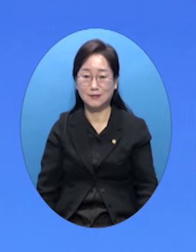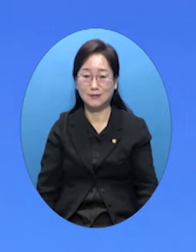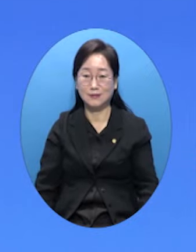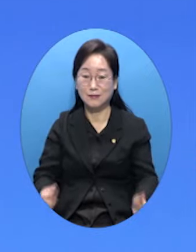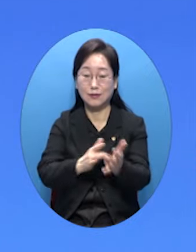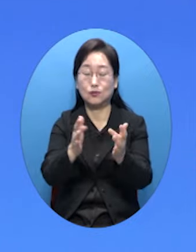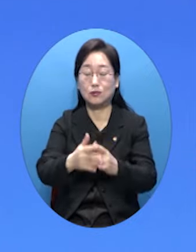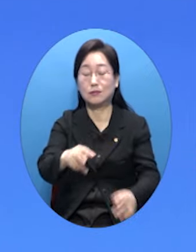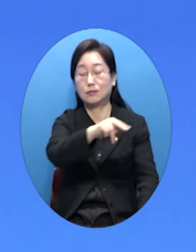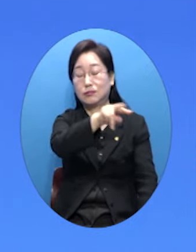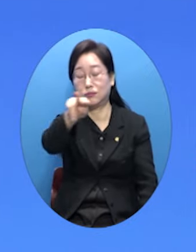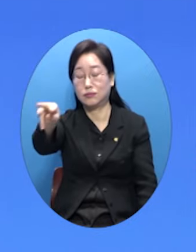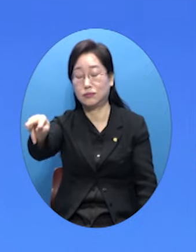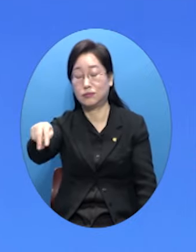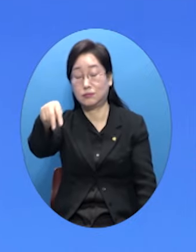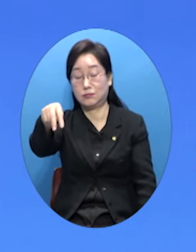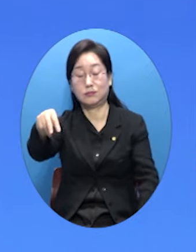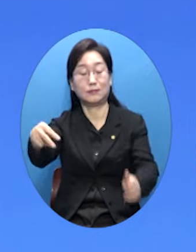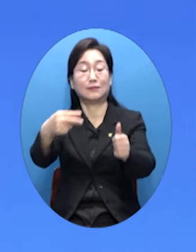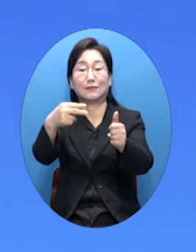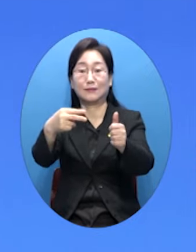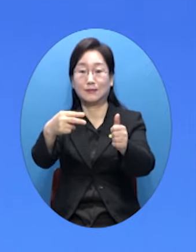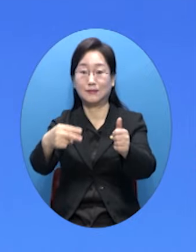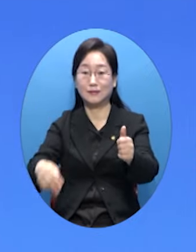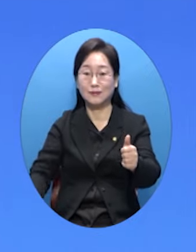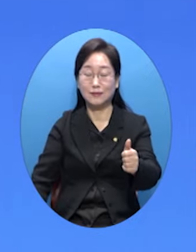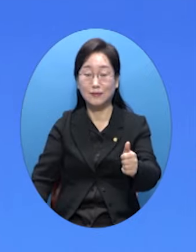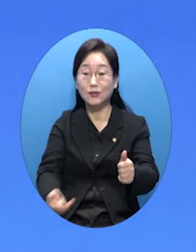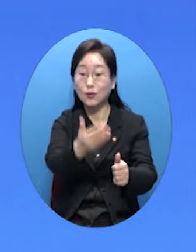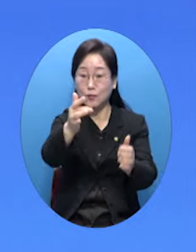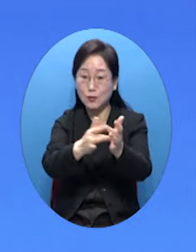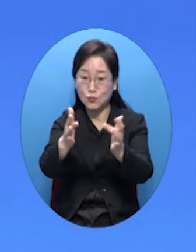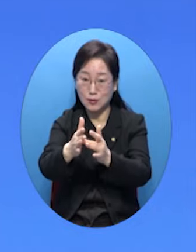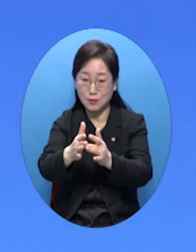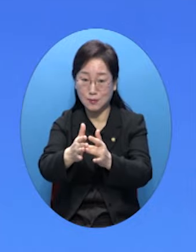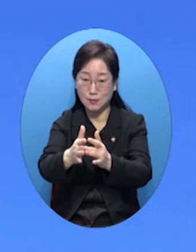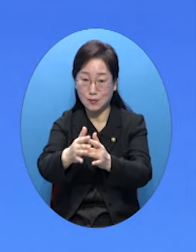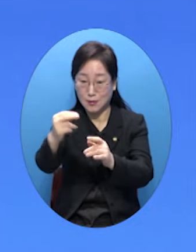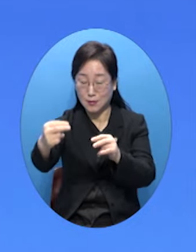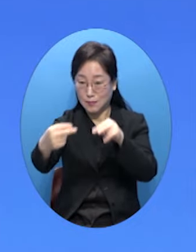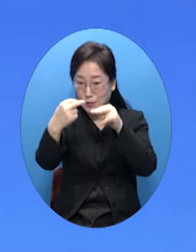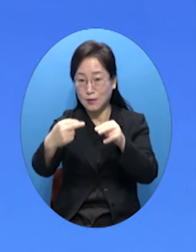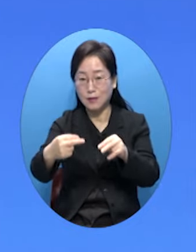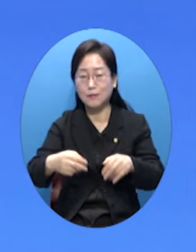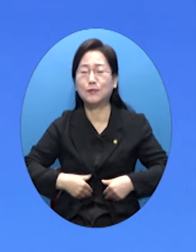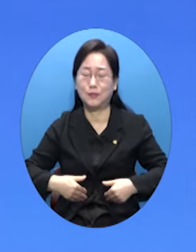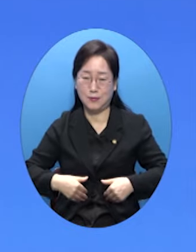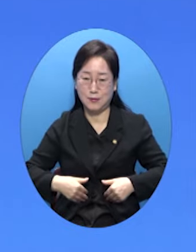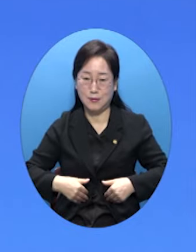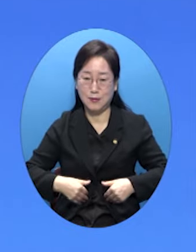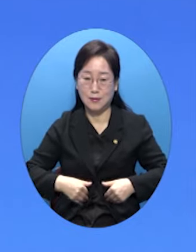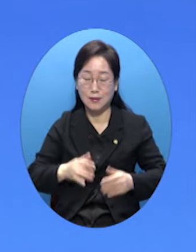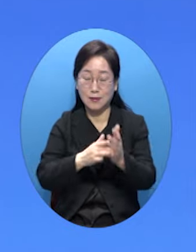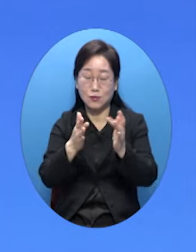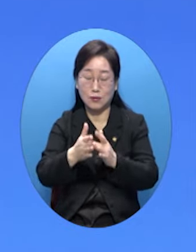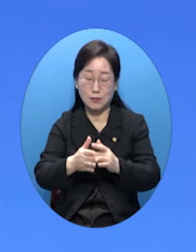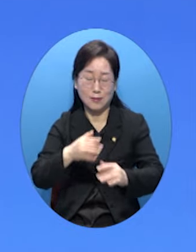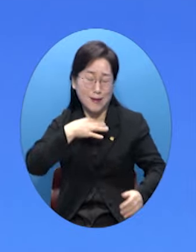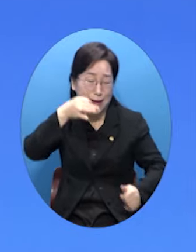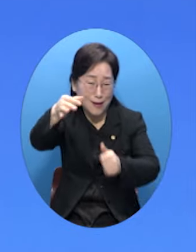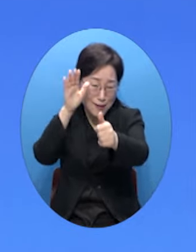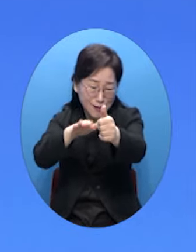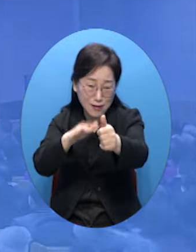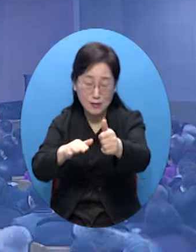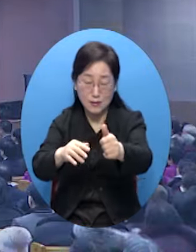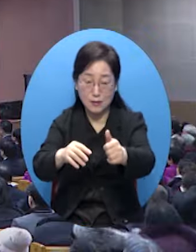예수님 발걸음 멈췄습니다. 여러분, 예수님의 발걸음 멈추게 해야 돼요. 예수님이 우리 음성을 듣고 기적을 행하셔야